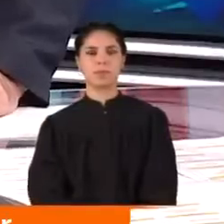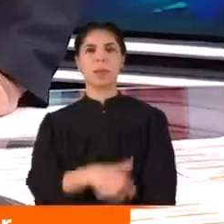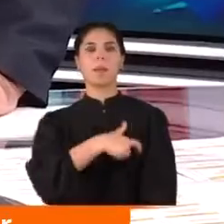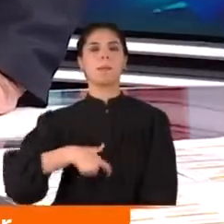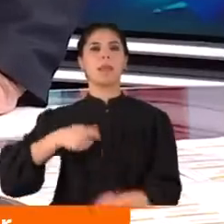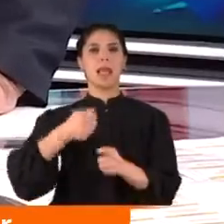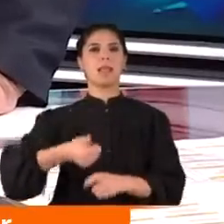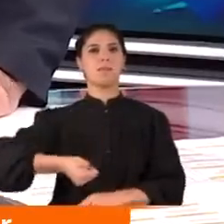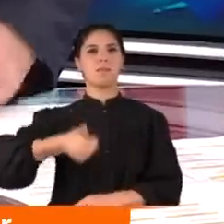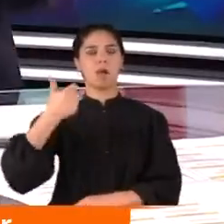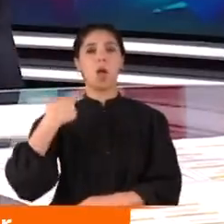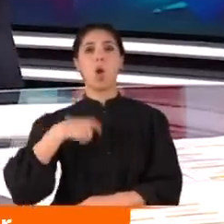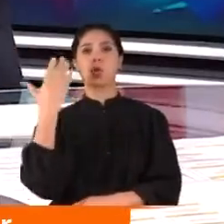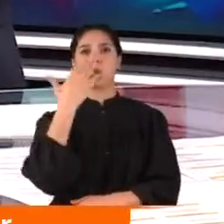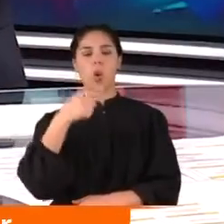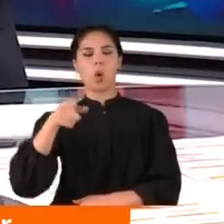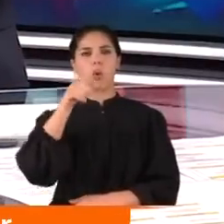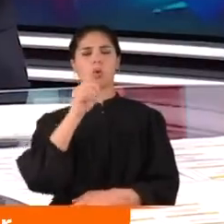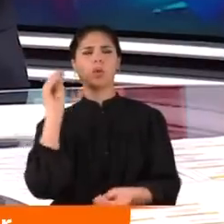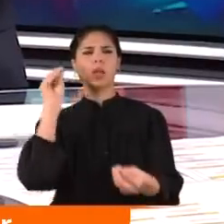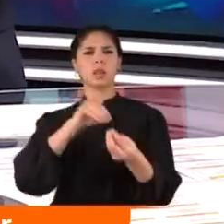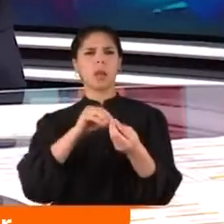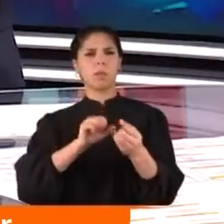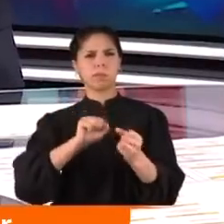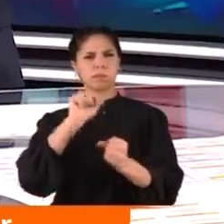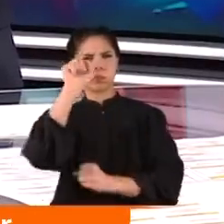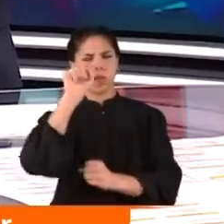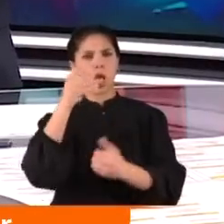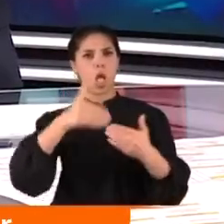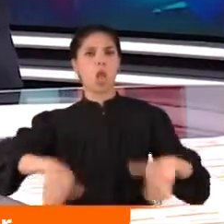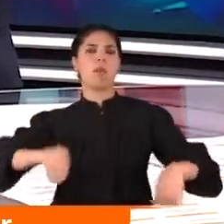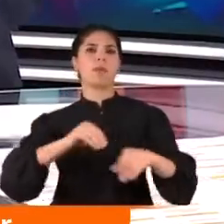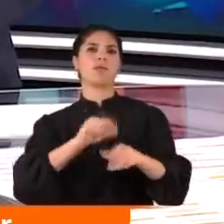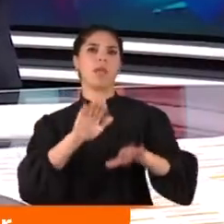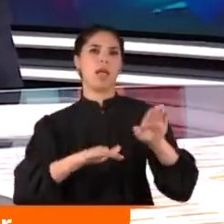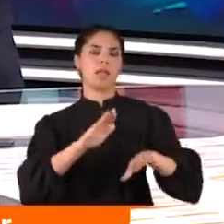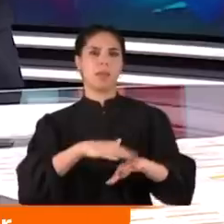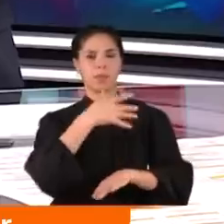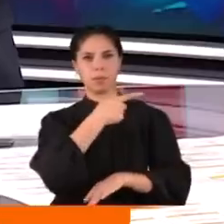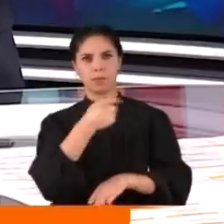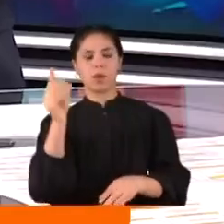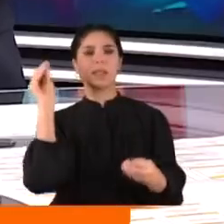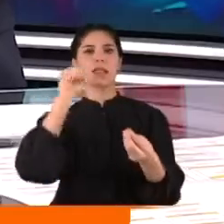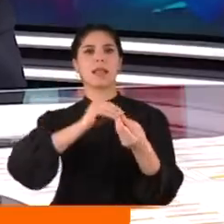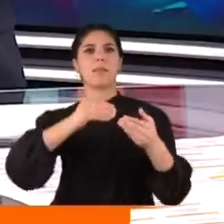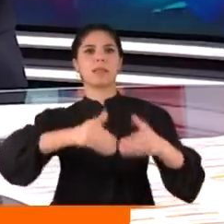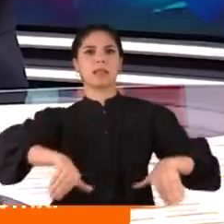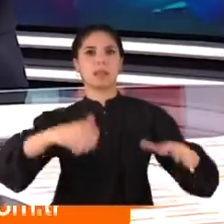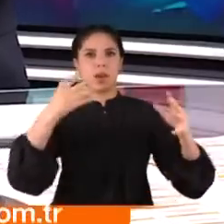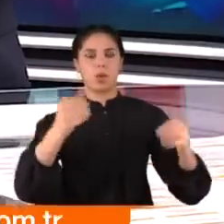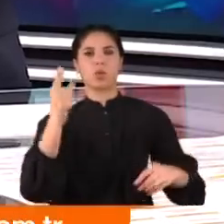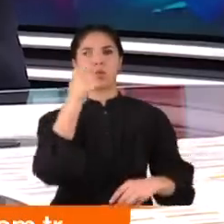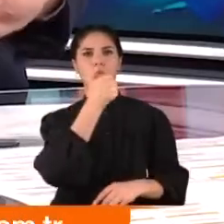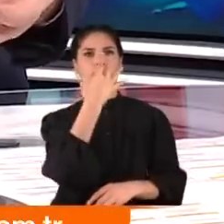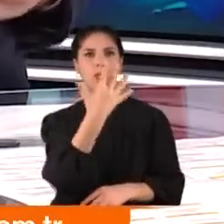Milli Eğitim Bakanlığı özel okullardaki fahiş fiyat artışını önlemek için önemli bir adım atmıştı biliyorsunuz. Zam sınırlaması getirdi %65.